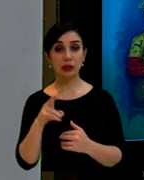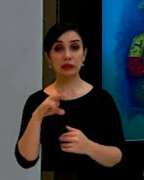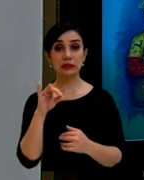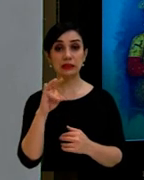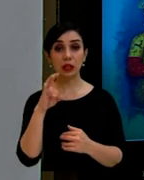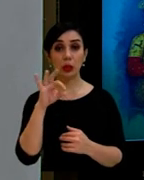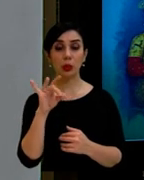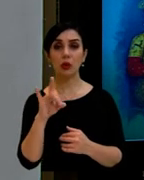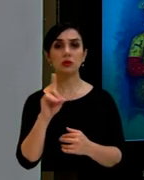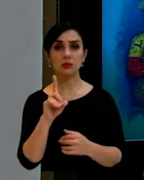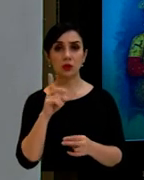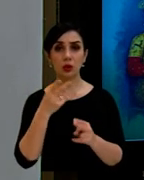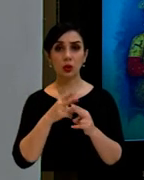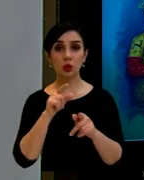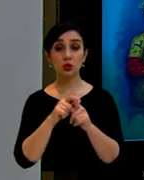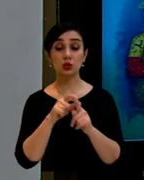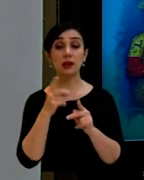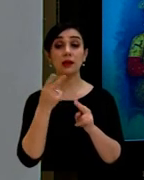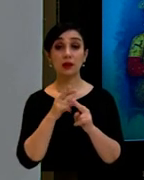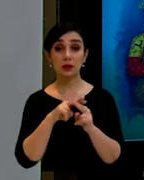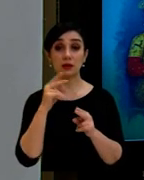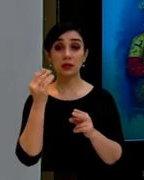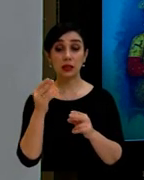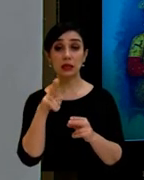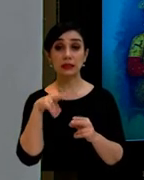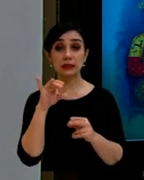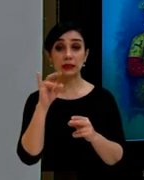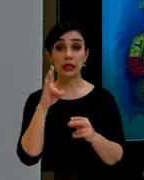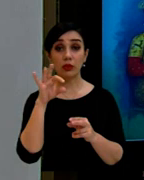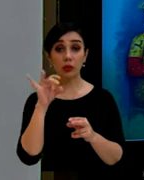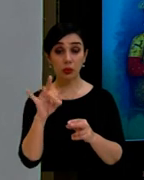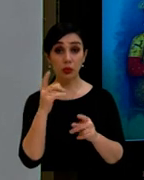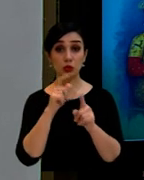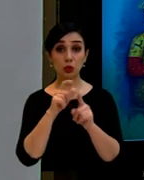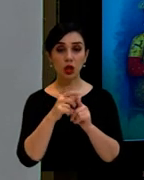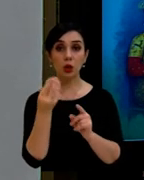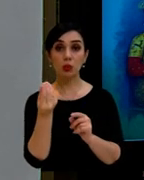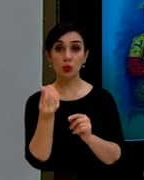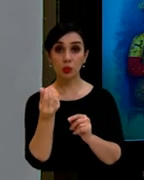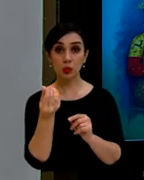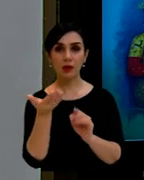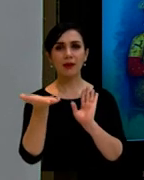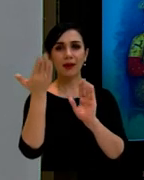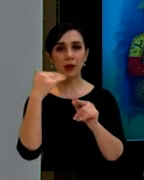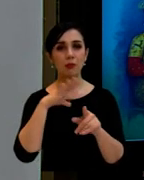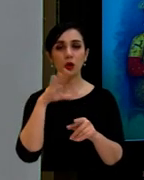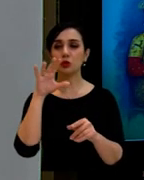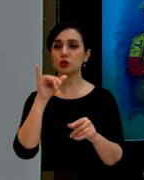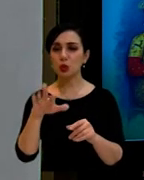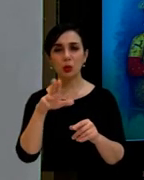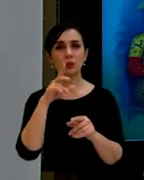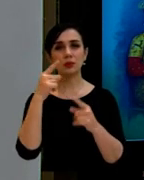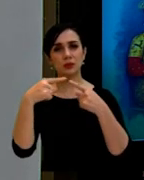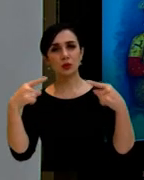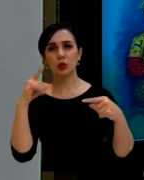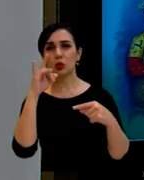Dinar so'zi e'tibor beramiz. Dinar so'zi pul o'lchovi sifatida hozirgi kunda ham bir